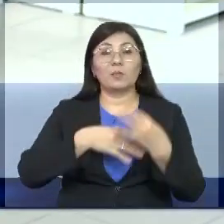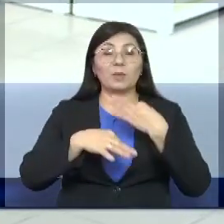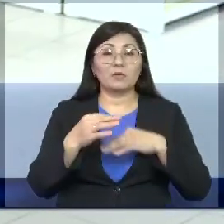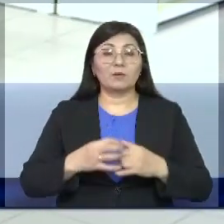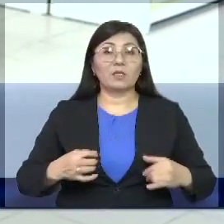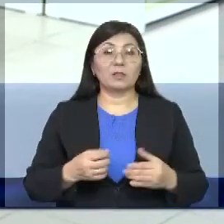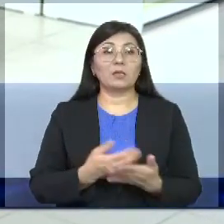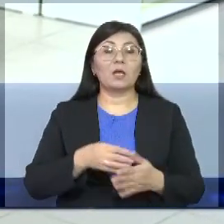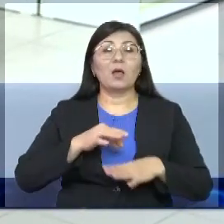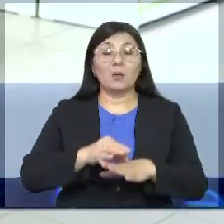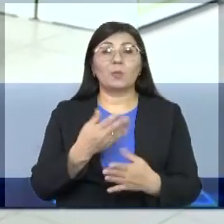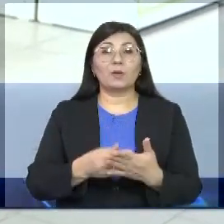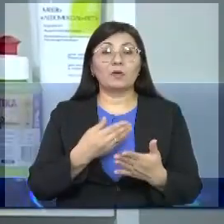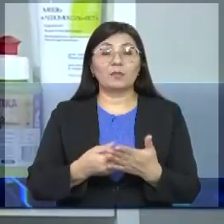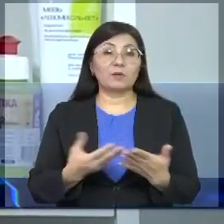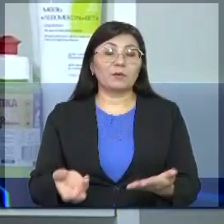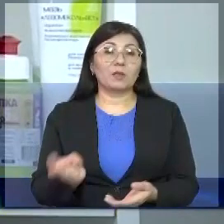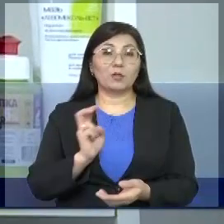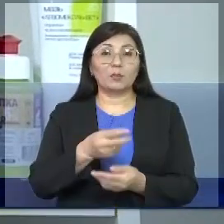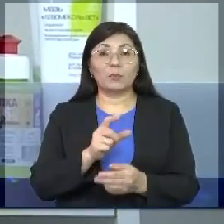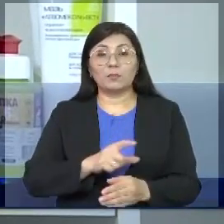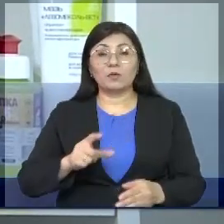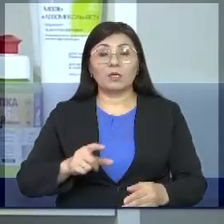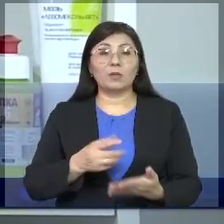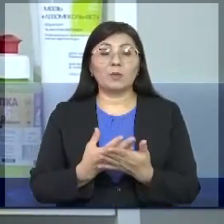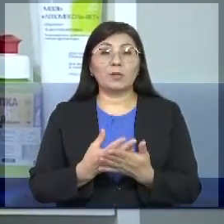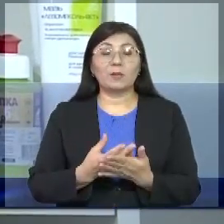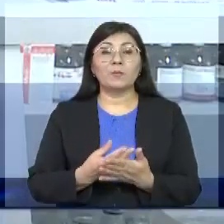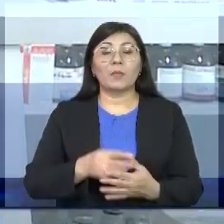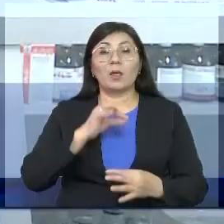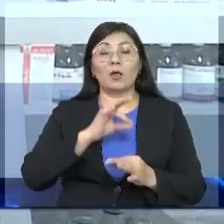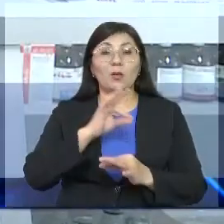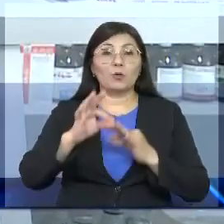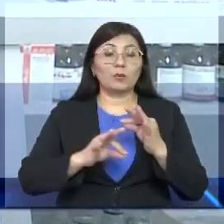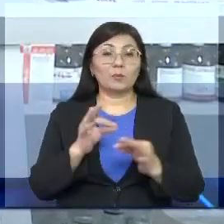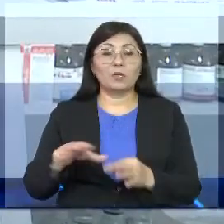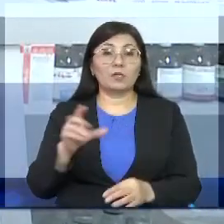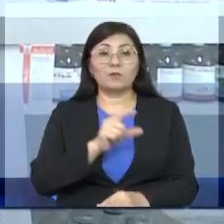животных, девушка проводит консультации. К ней могут обращаться круглые сутки, 7 дней в неделю.